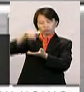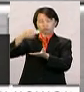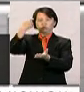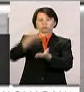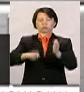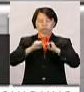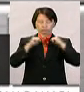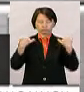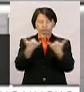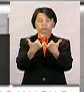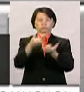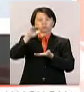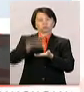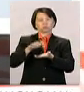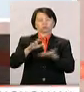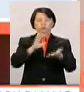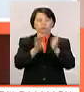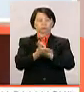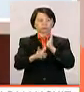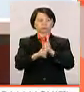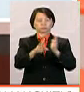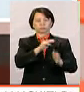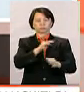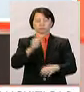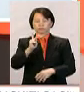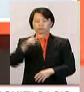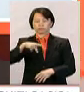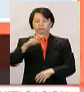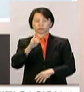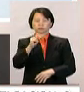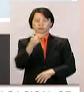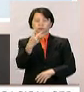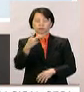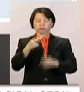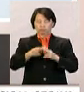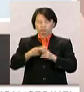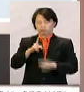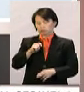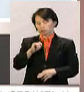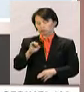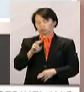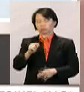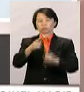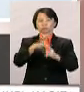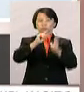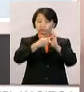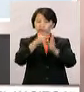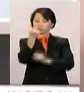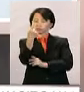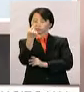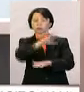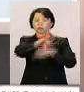kos syarikat. Menurut Timbalan Menteri Perdagangan Dalam Negeri dan Hal Ehwal Pengguna Chong Chian Jin, bermula November ini, semua